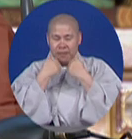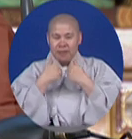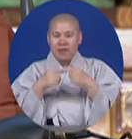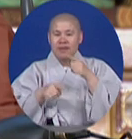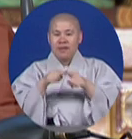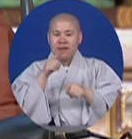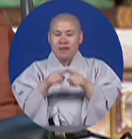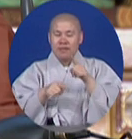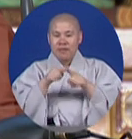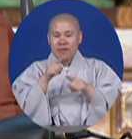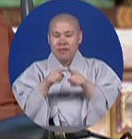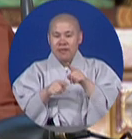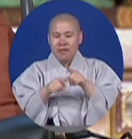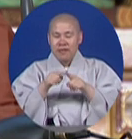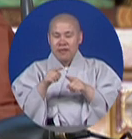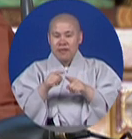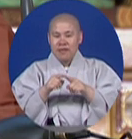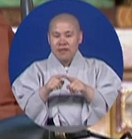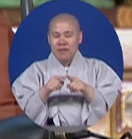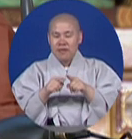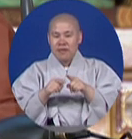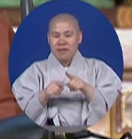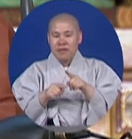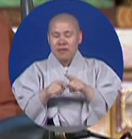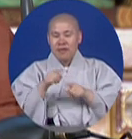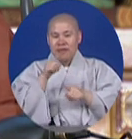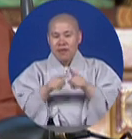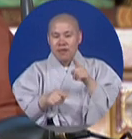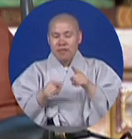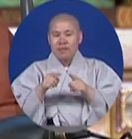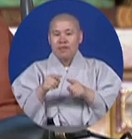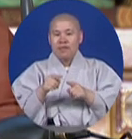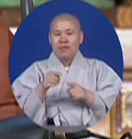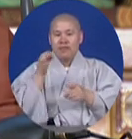그 둥치만 남은 고목나무가 있었어요.